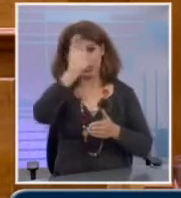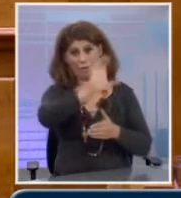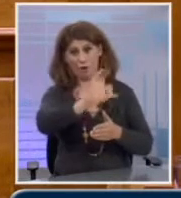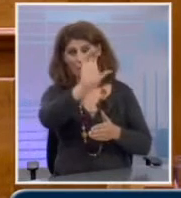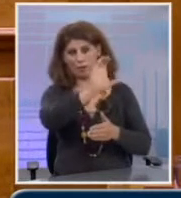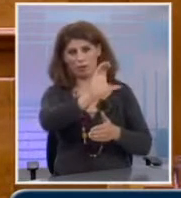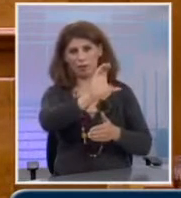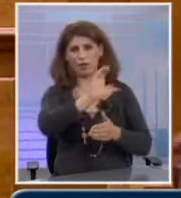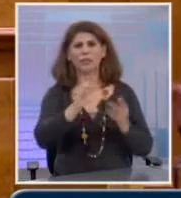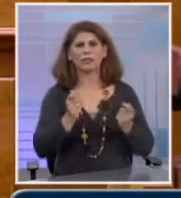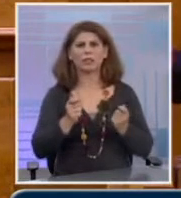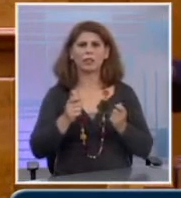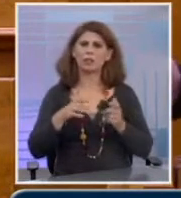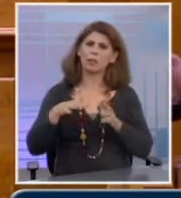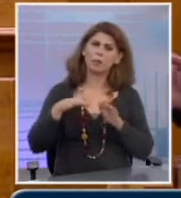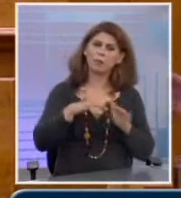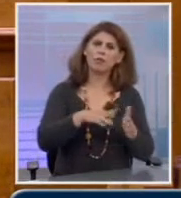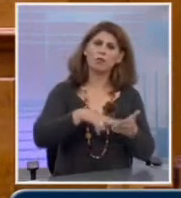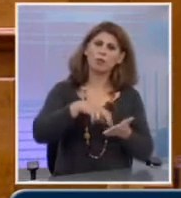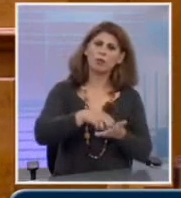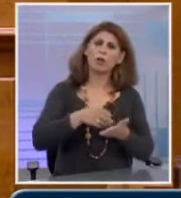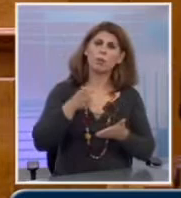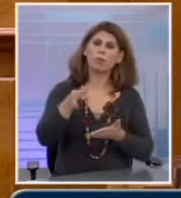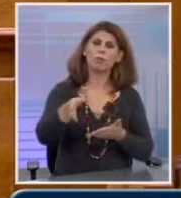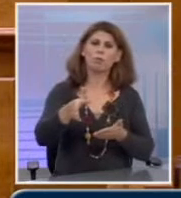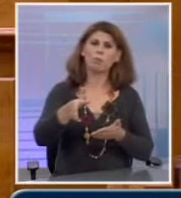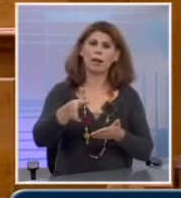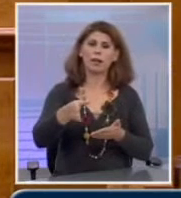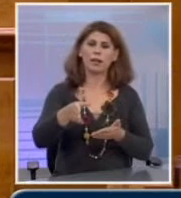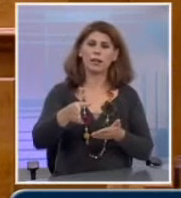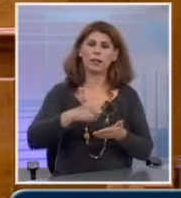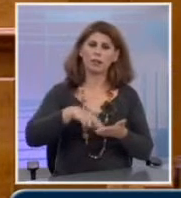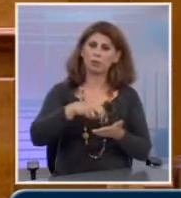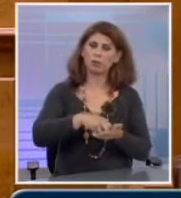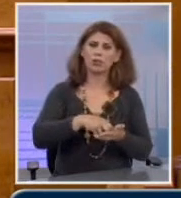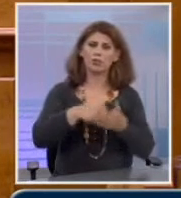έκανε μια επίθεση στους προσκυνητές που πάνε να προσκυνήσουν την Παναγία της Σουμέλα, που δεν τη μεταφέραμε.